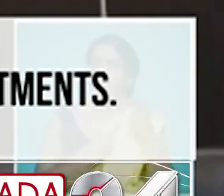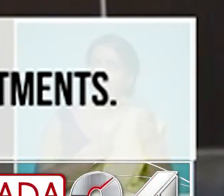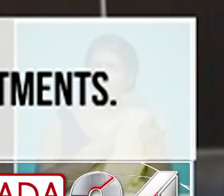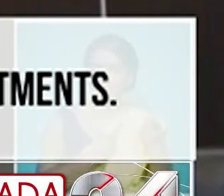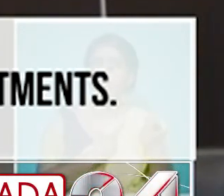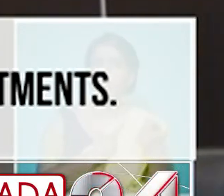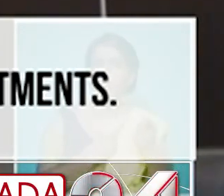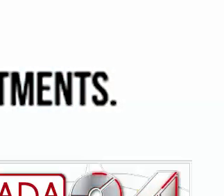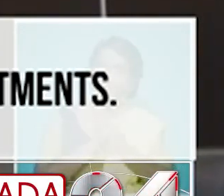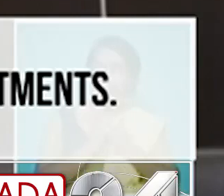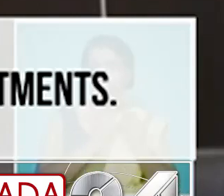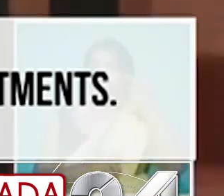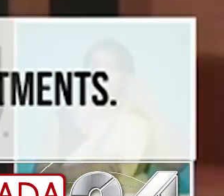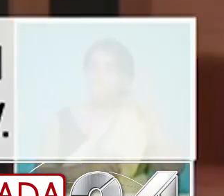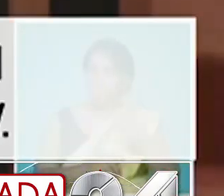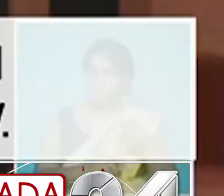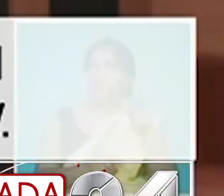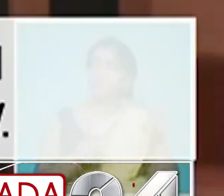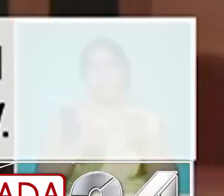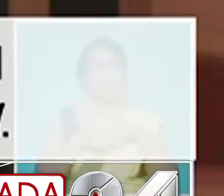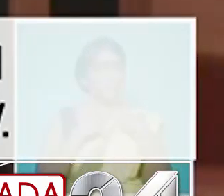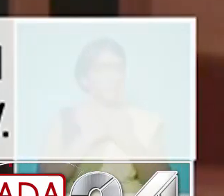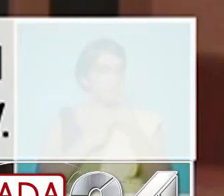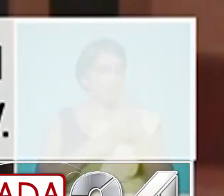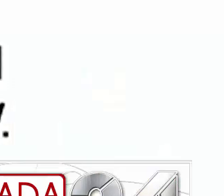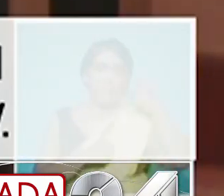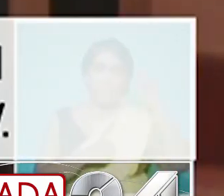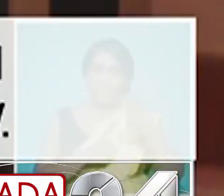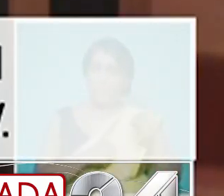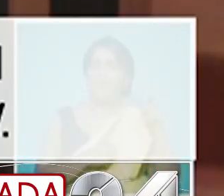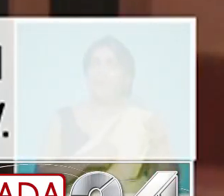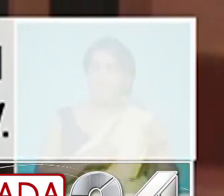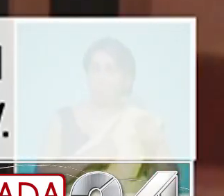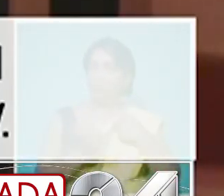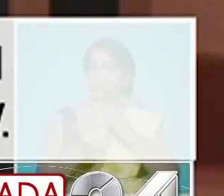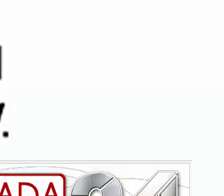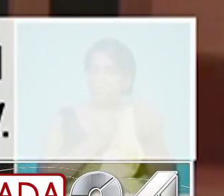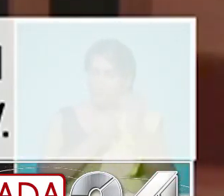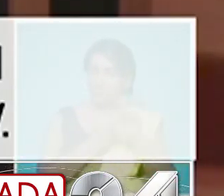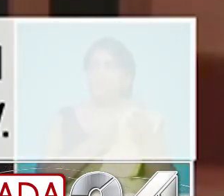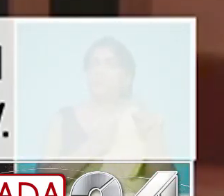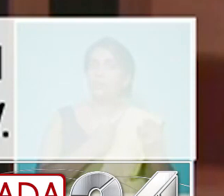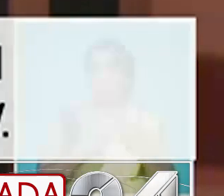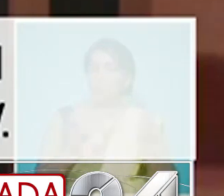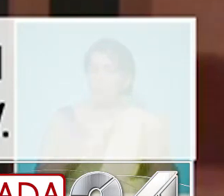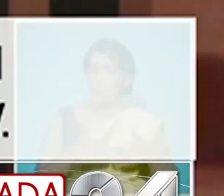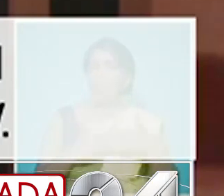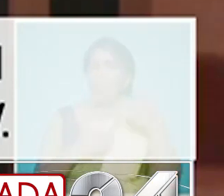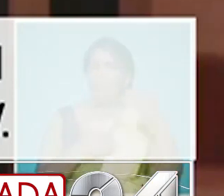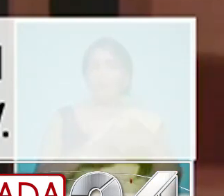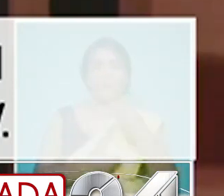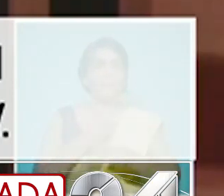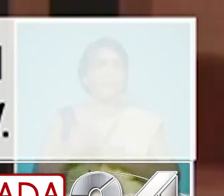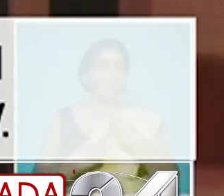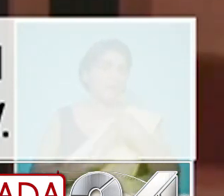මේකට කොන්දේසි සහිතව ඒක දෙනවා. ඒ වගේ මේ සමාගම අපි බලාපොරොත්තු වෙනවා ඔවුන්ට මේ සහනය ලබා දීම තුළින් අපිට තව දුරටත් මේ ආයෝජනය